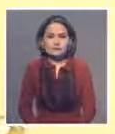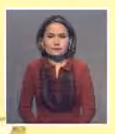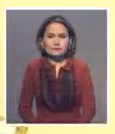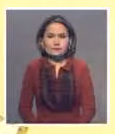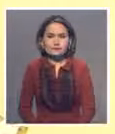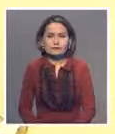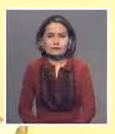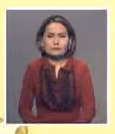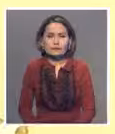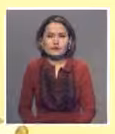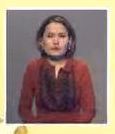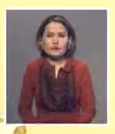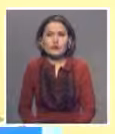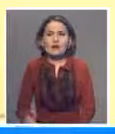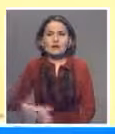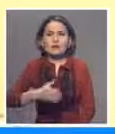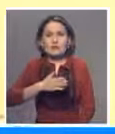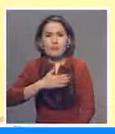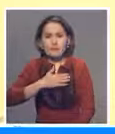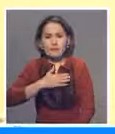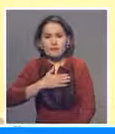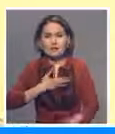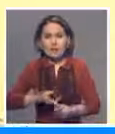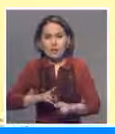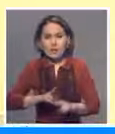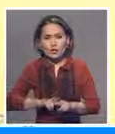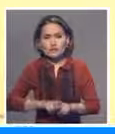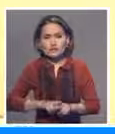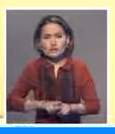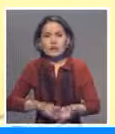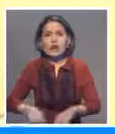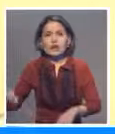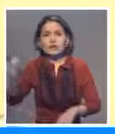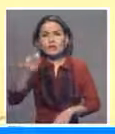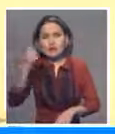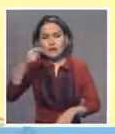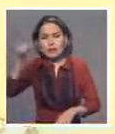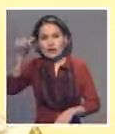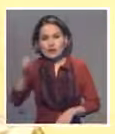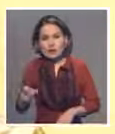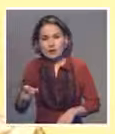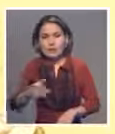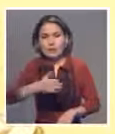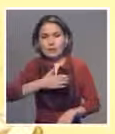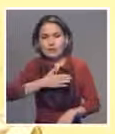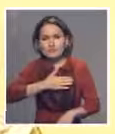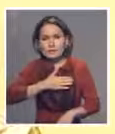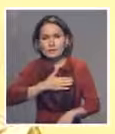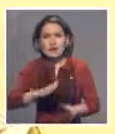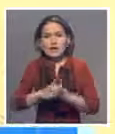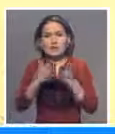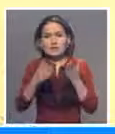Омарбекұлы және оның құрметті бауыры Нұрпейіс Талдыбек ағамыз осы Кеңес Нұрпейісовтың жазып